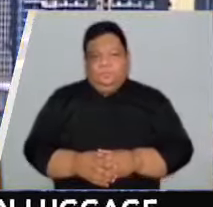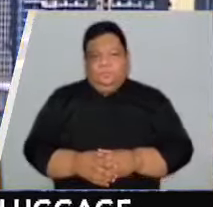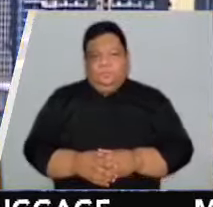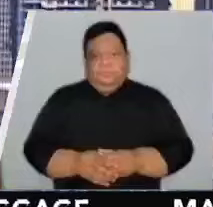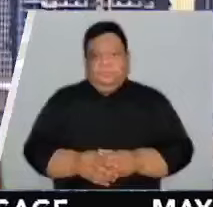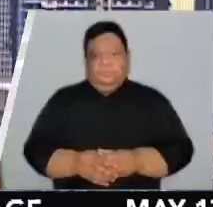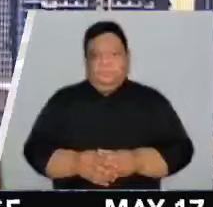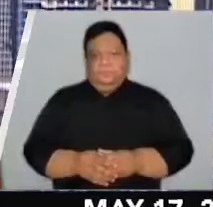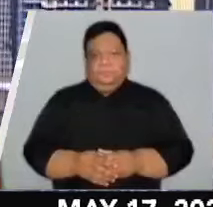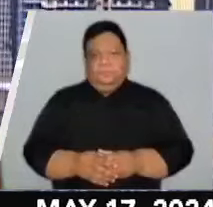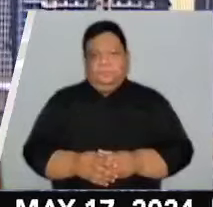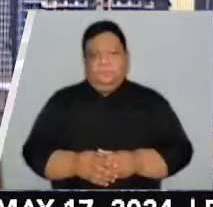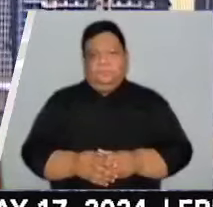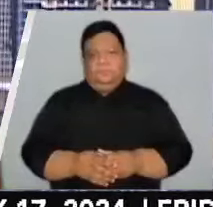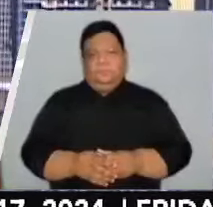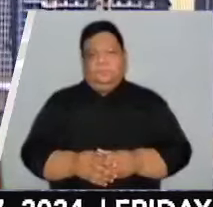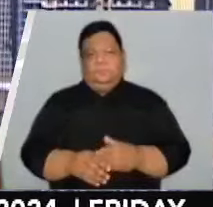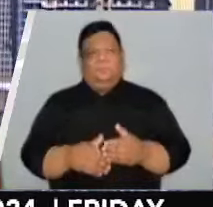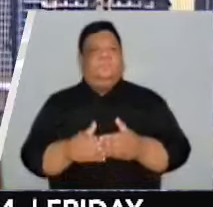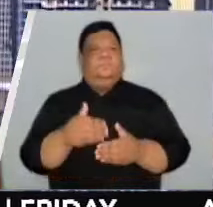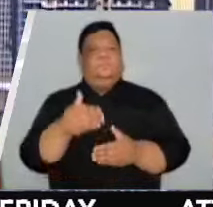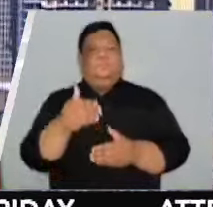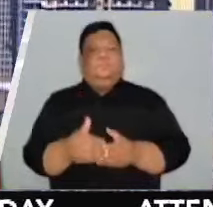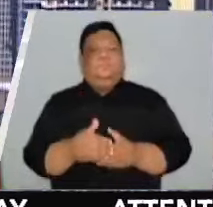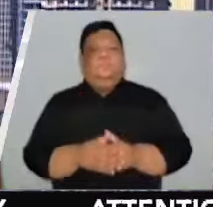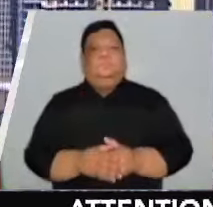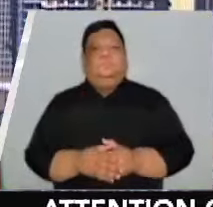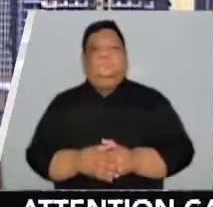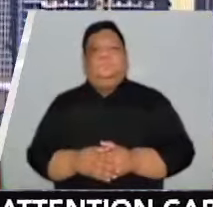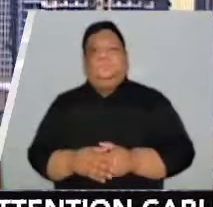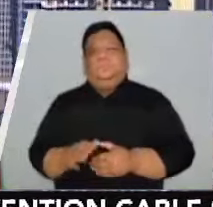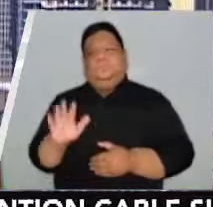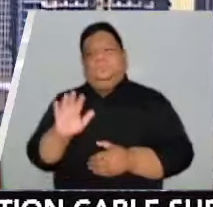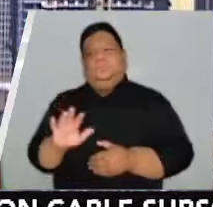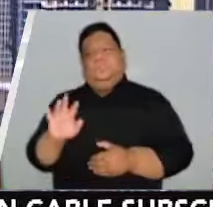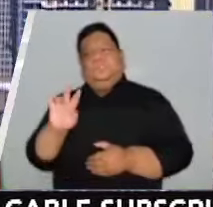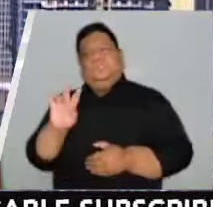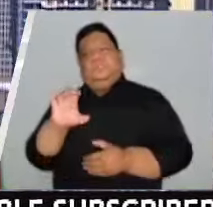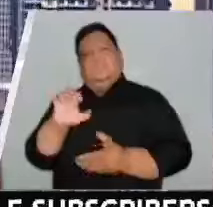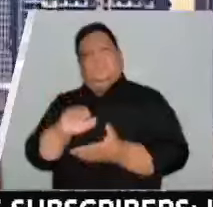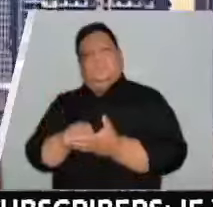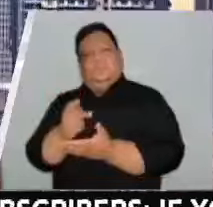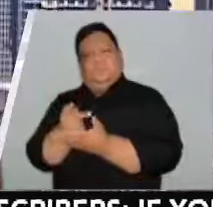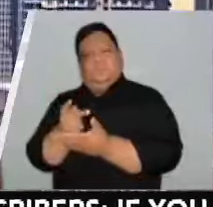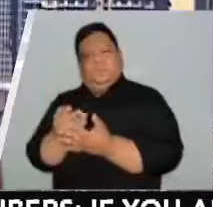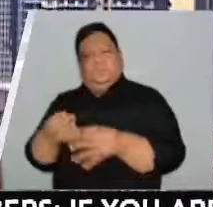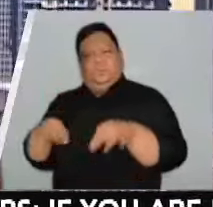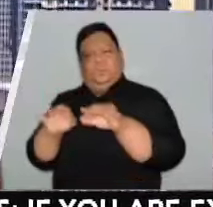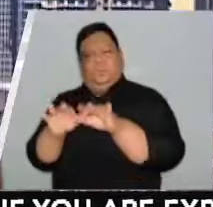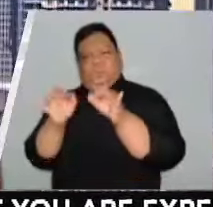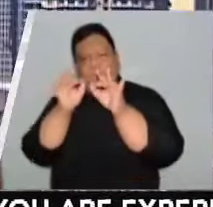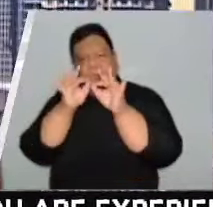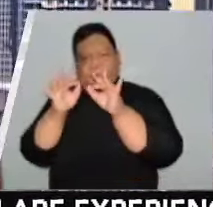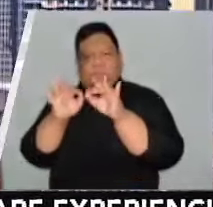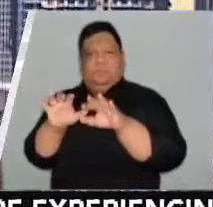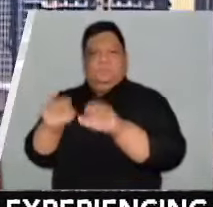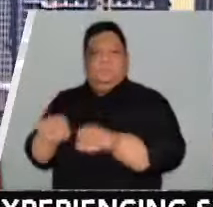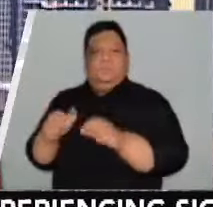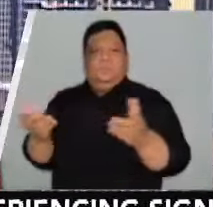Nasa batang halos 700,000 pisong halaga ng ininarang shabu mula sa itinuturong tula sa Quezon City. Depensa ng